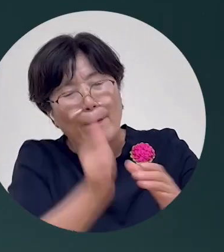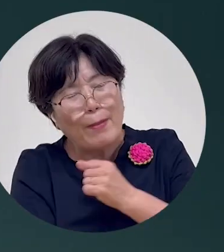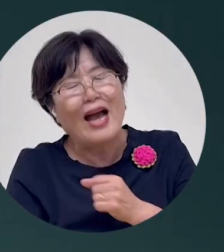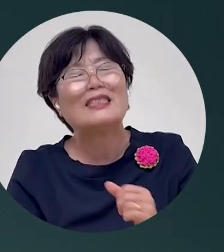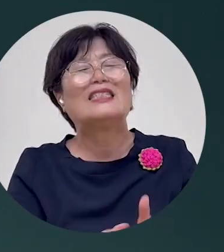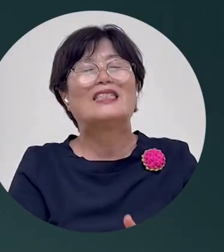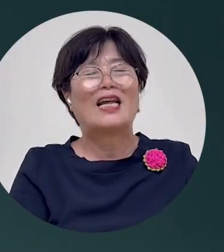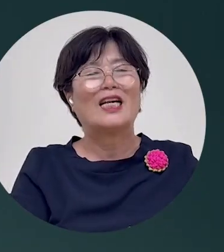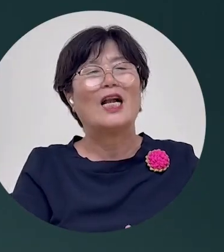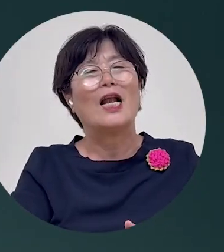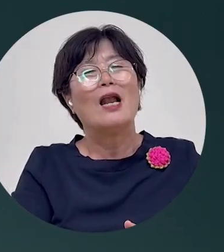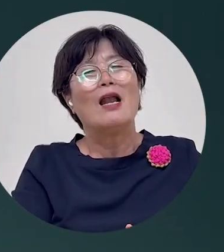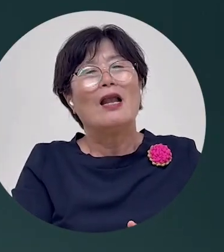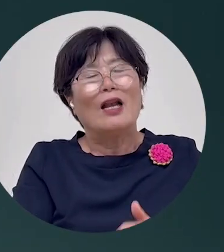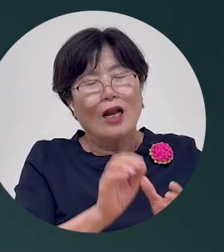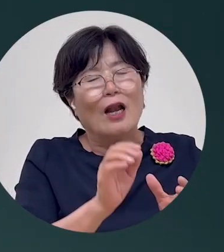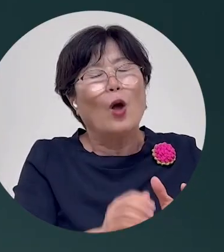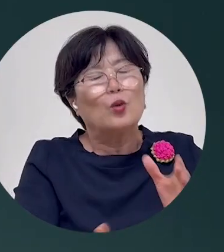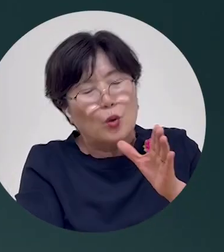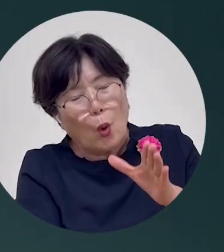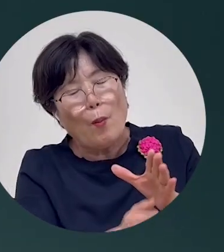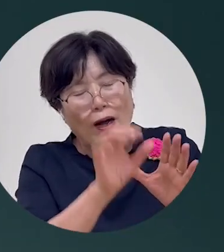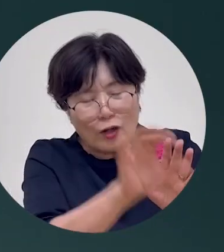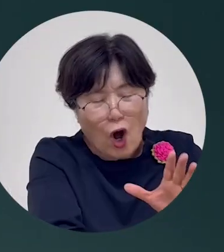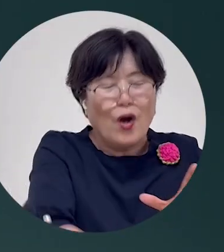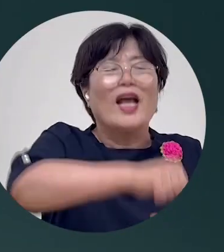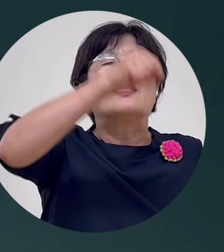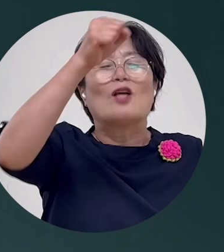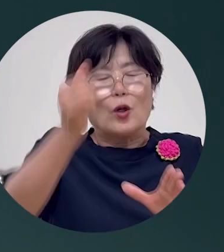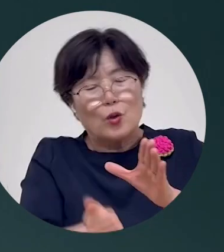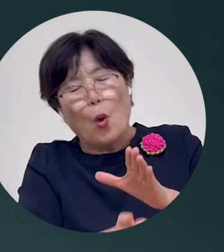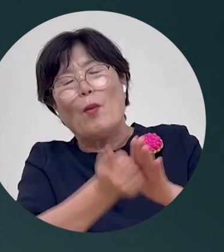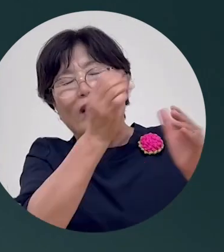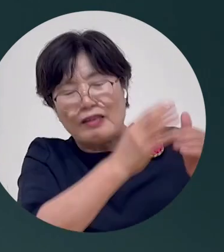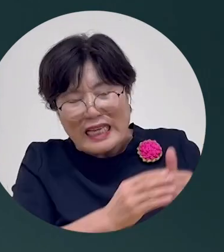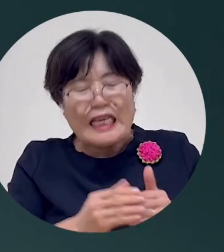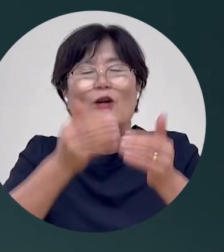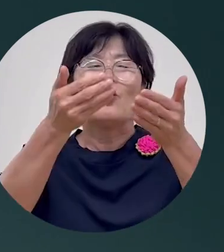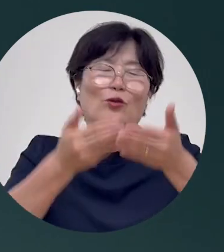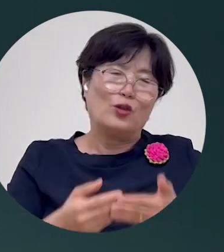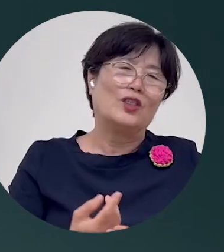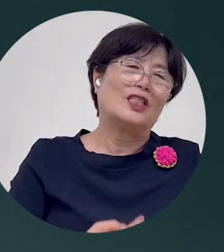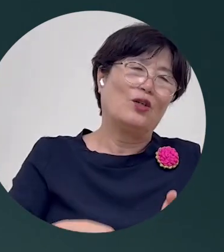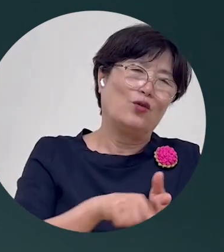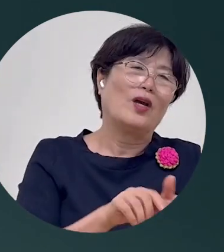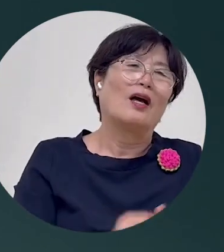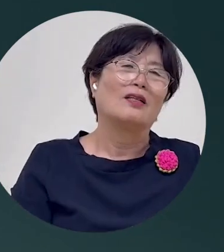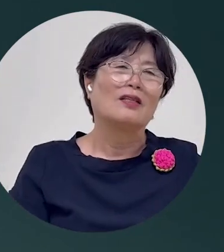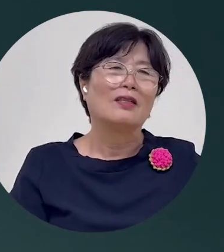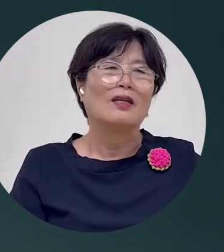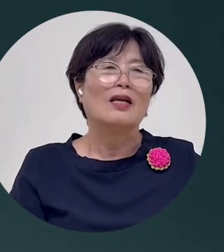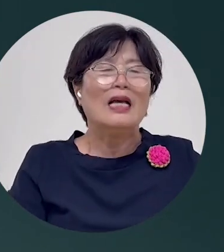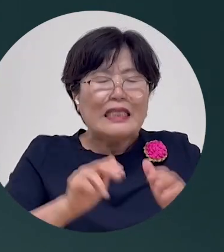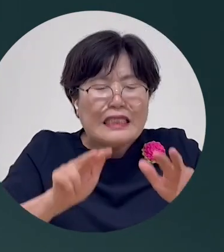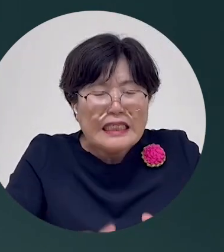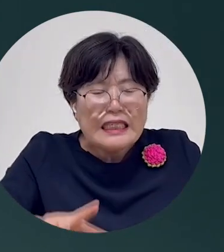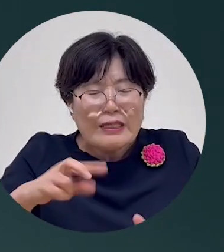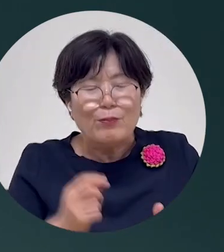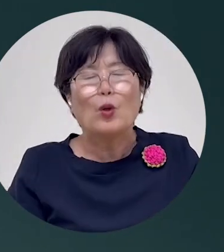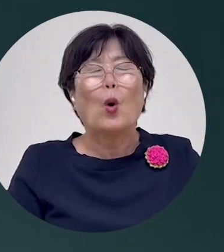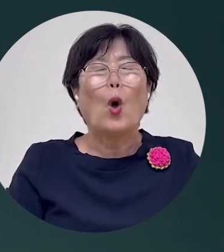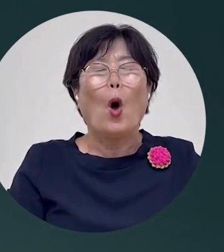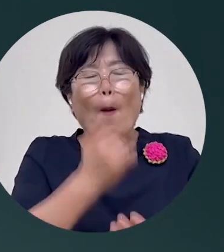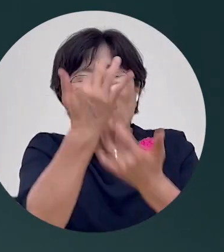주시려고 지금도 불꽃 같은 눈동자로 지켜보고 계십니다.